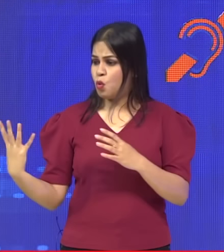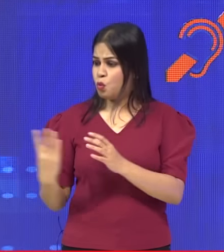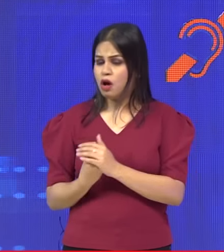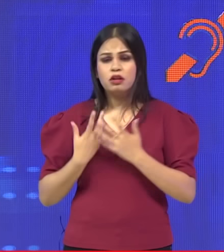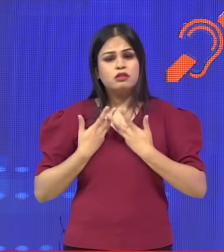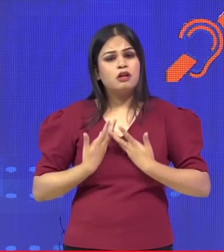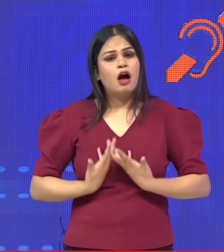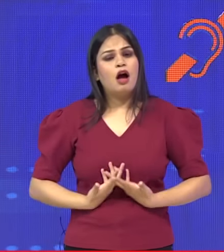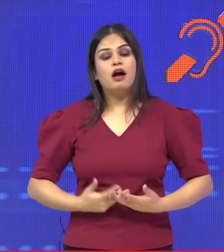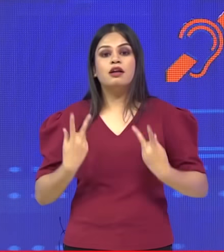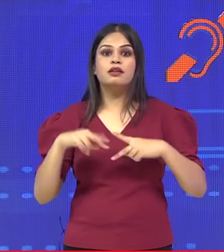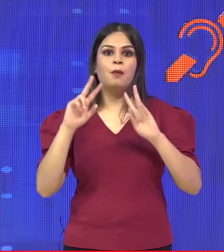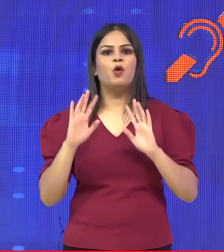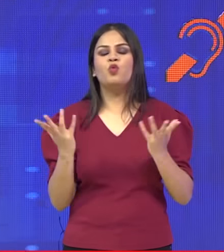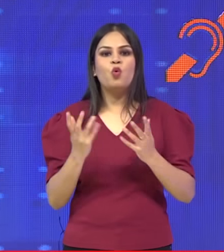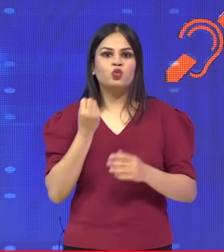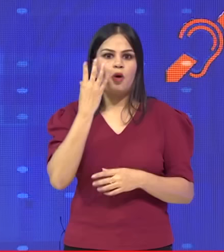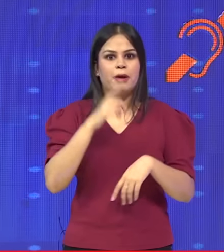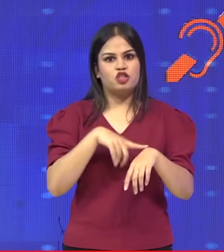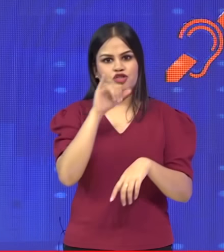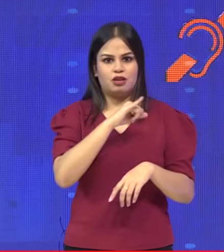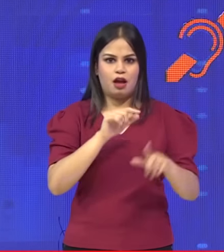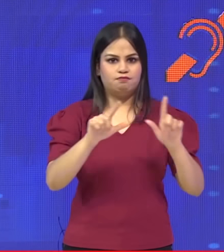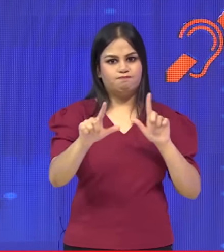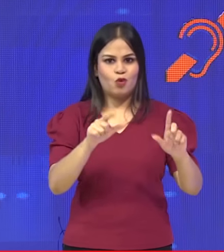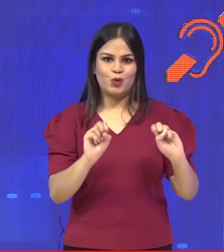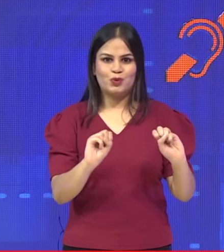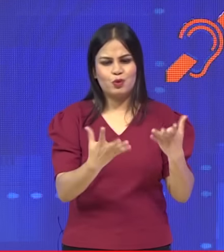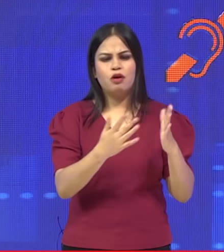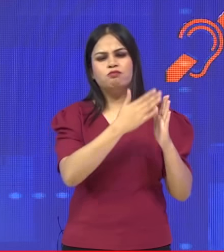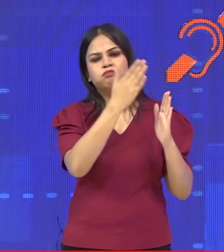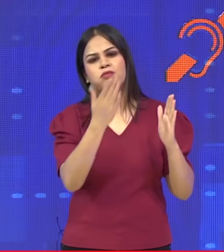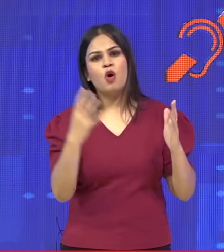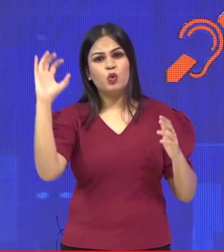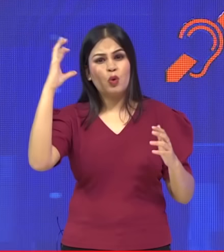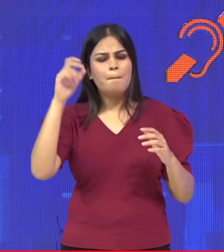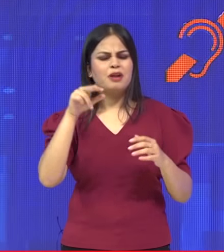शूटिंग सुबह 6:00 बजे स्टार्ट किया करते थे और धूप के अंदर राजस्थान